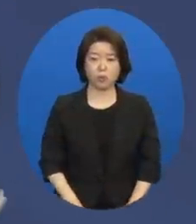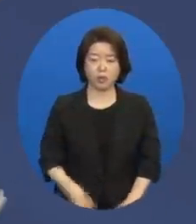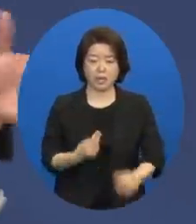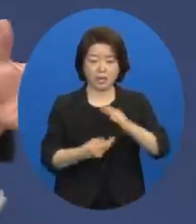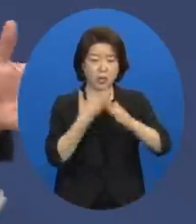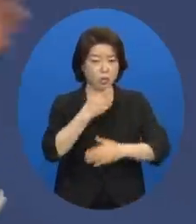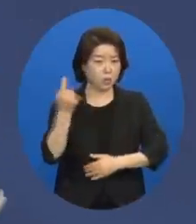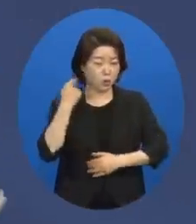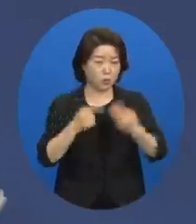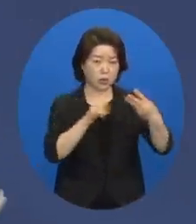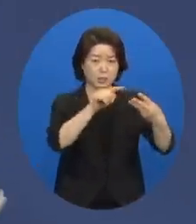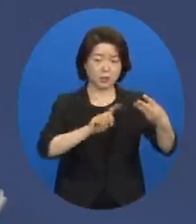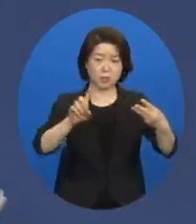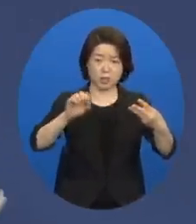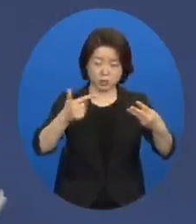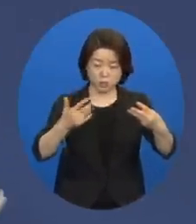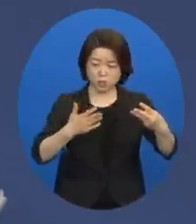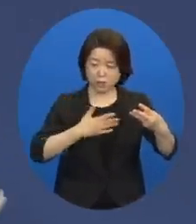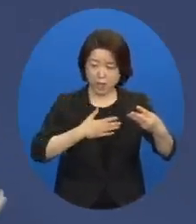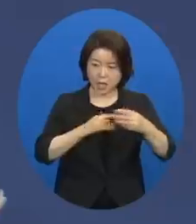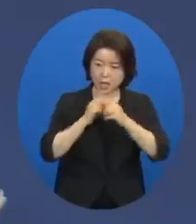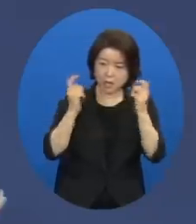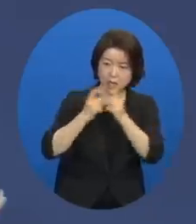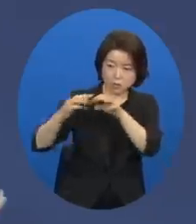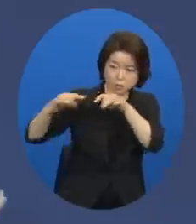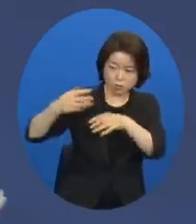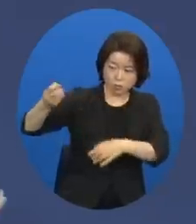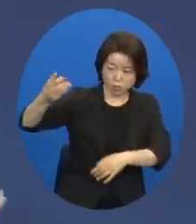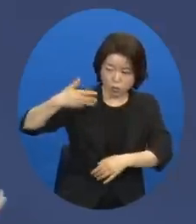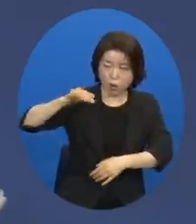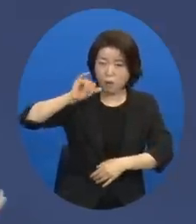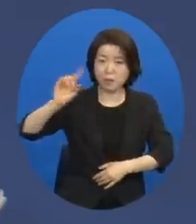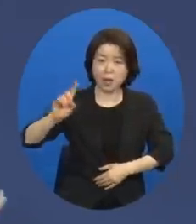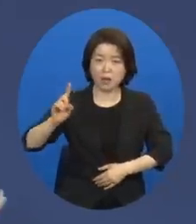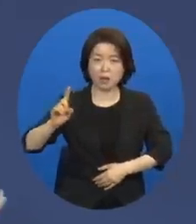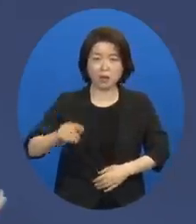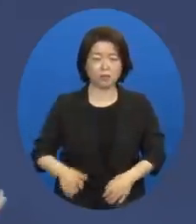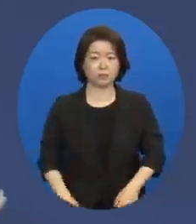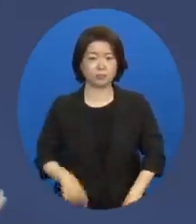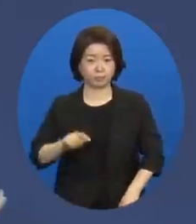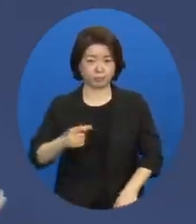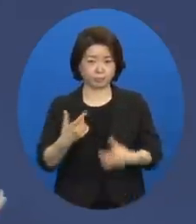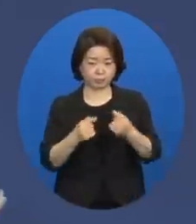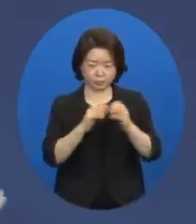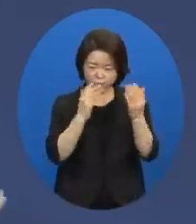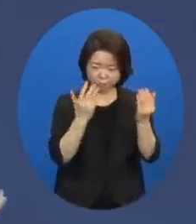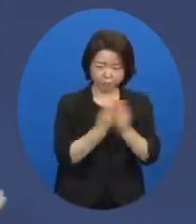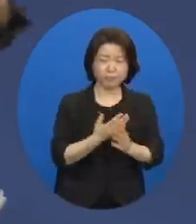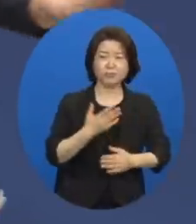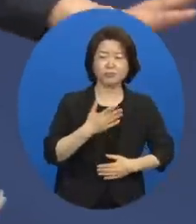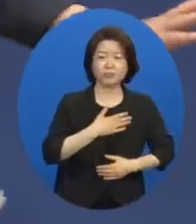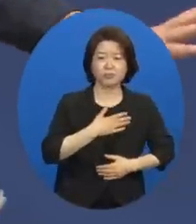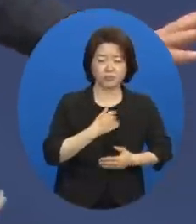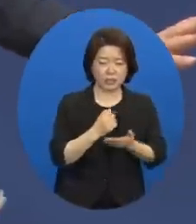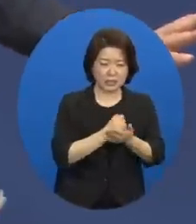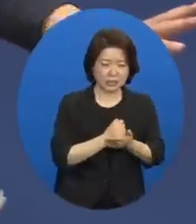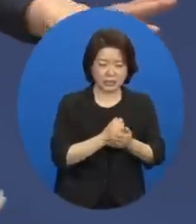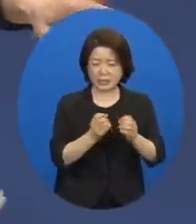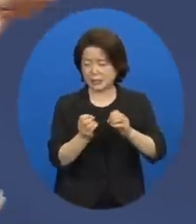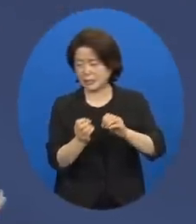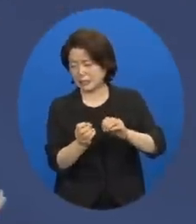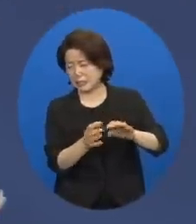요한복음 3장 16절이 나한테 개인적으로 들려온 말은 딴 말이 아니고 이렇게 완전히 깨지고 재수 없이 완전히